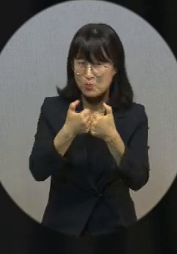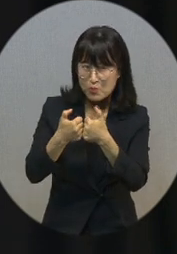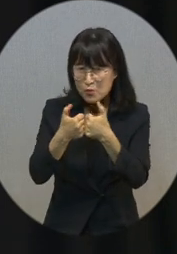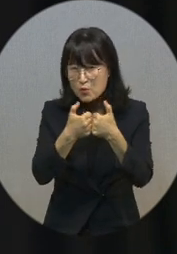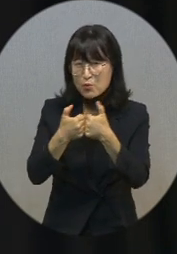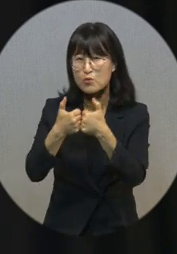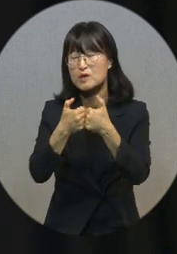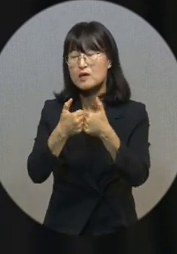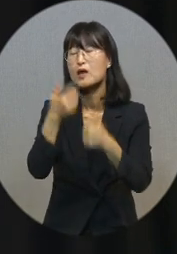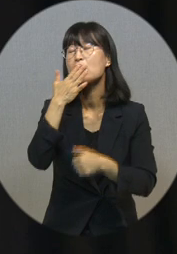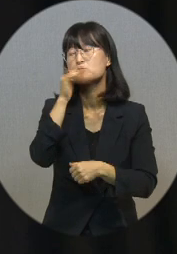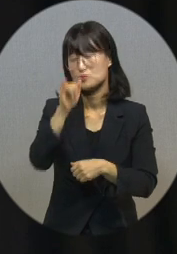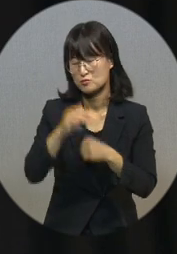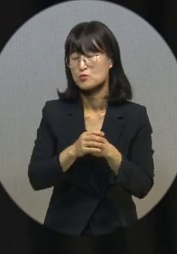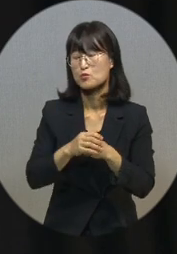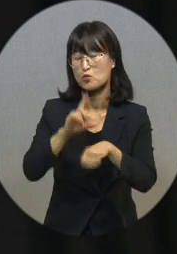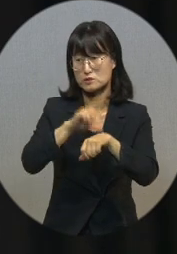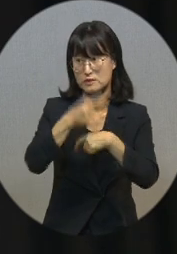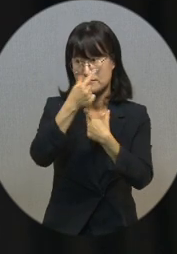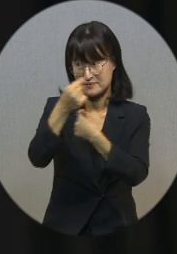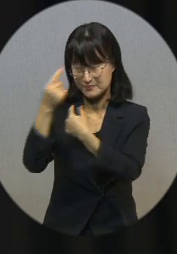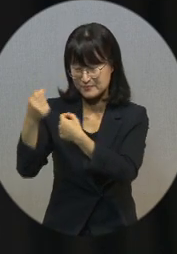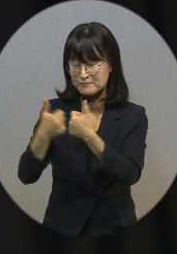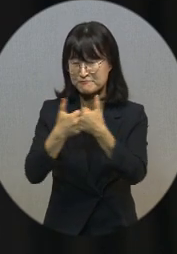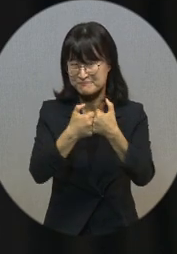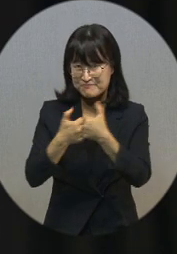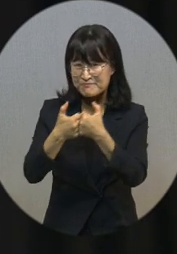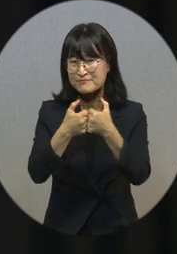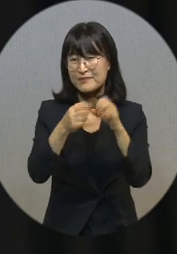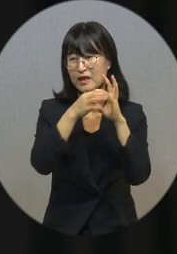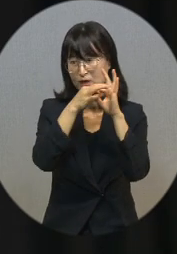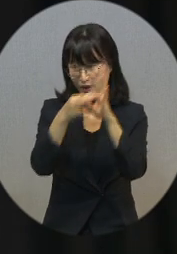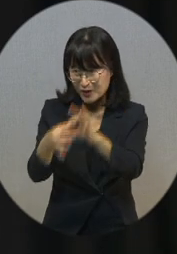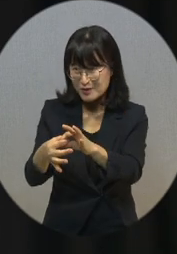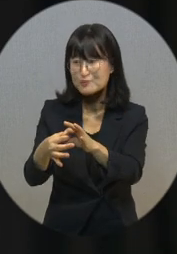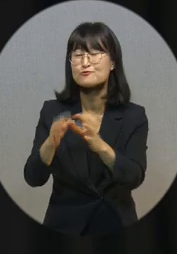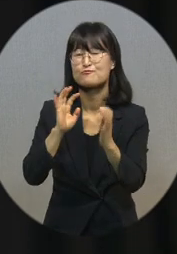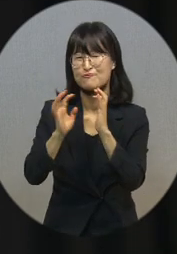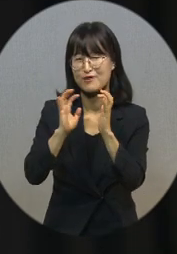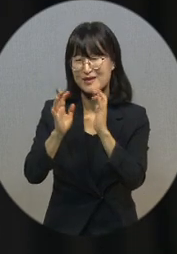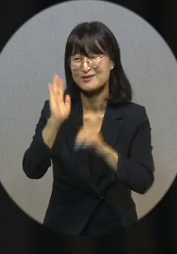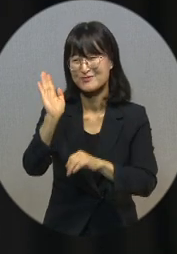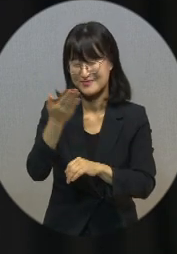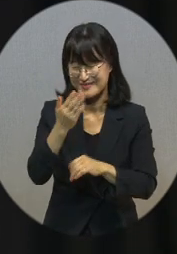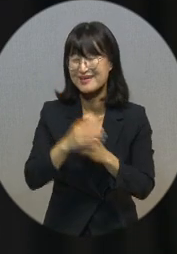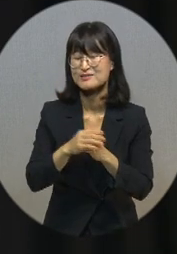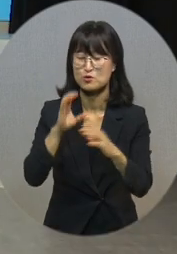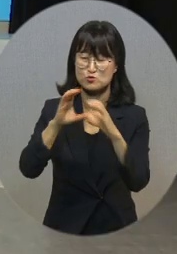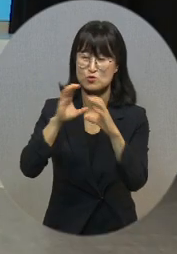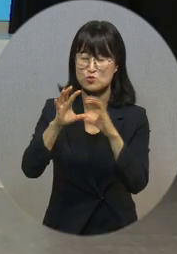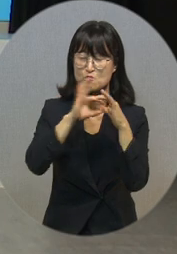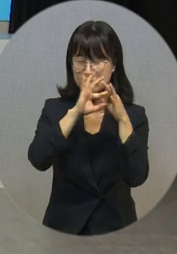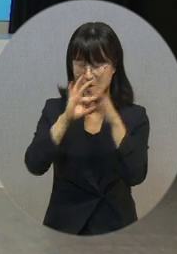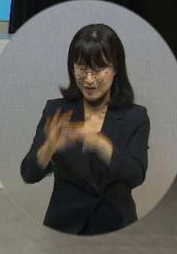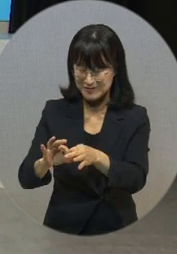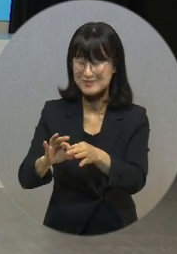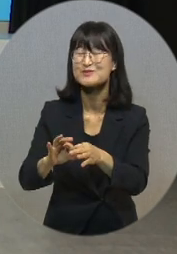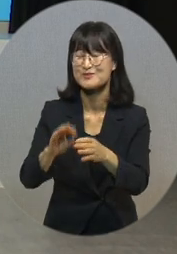개최될 수 있어서 그런 부분에 되게 감사한 마음이고 계속 소통을 하면서 또 진행을 하려고 합니다.